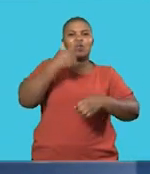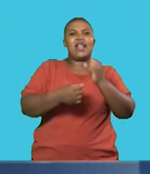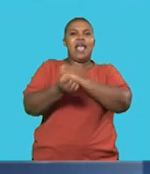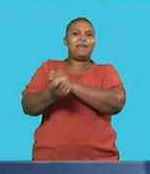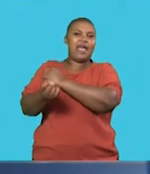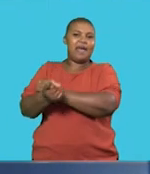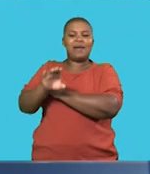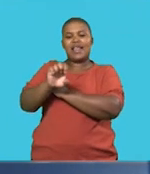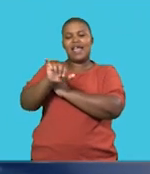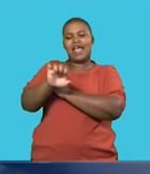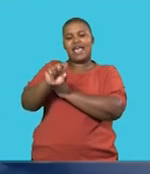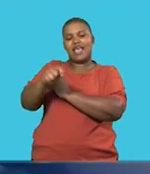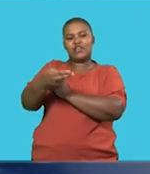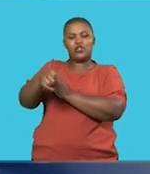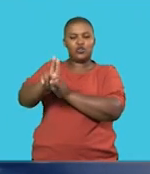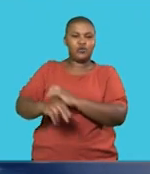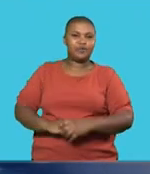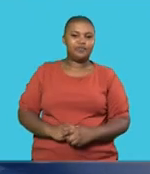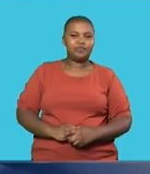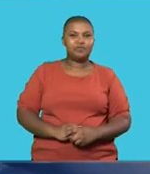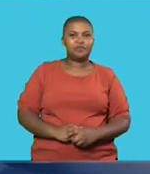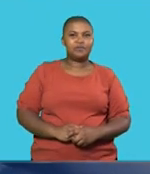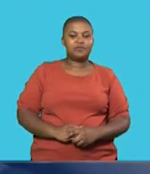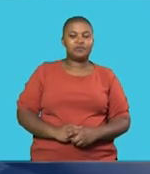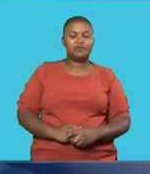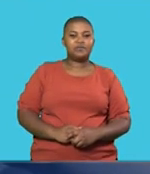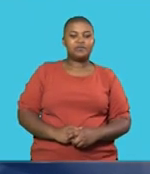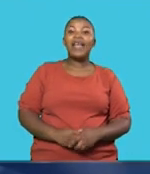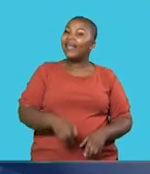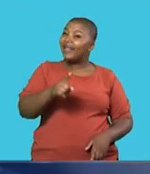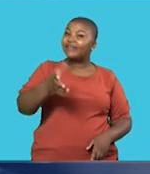lapha eyethu center those years kokune